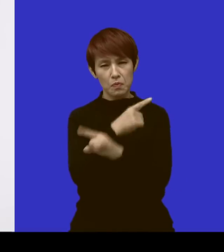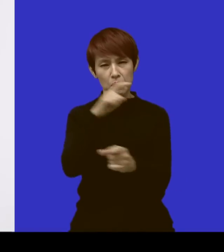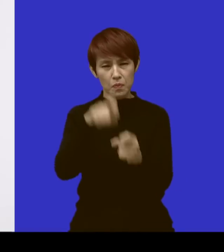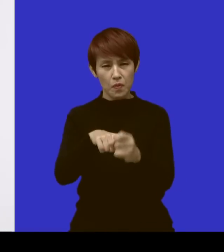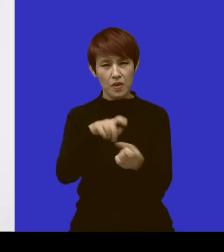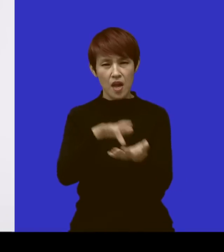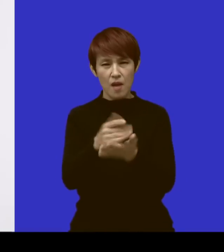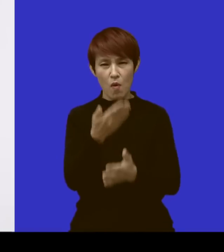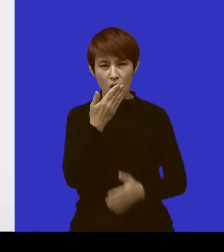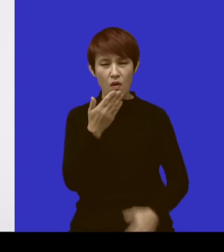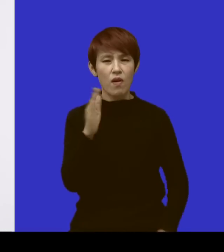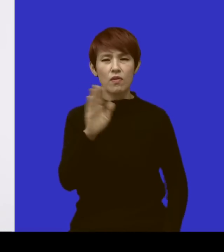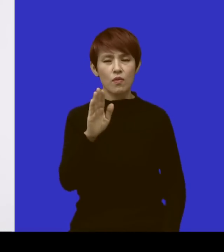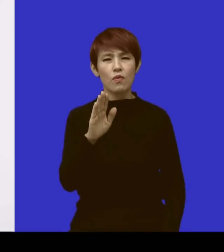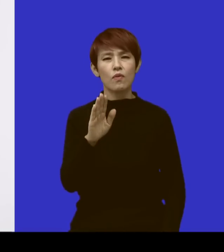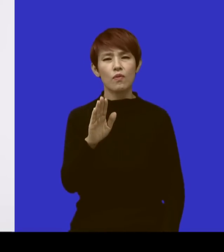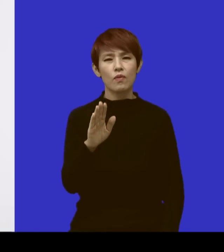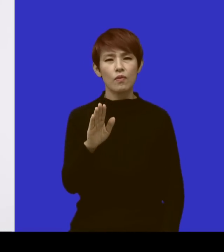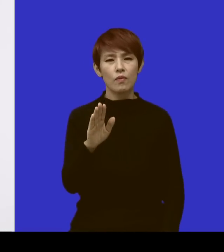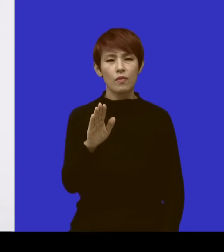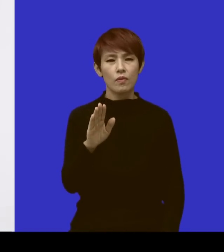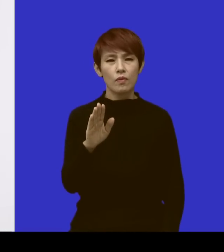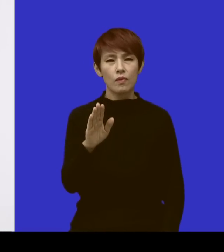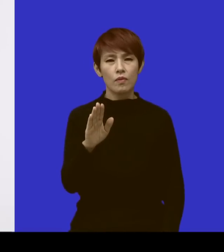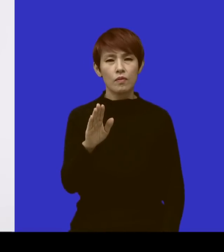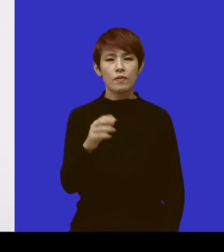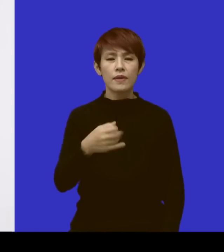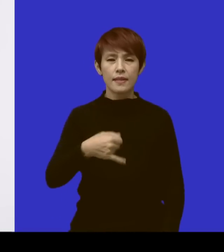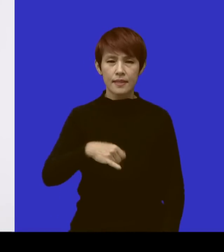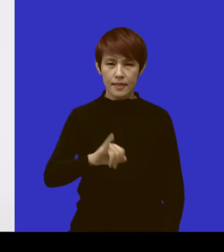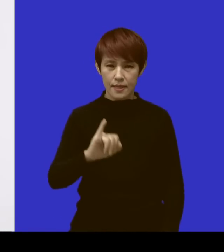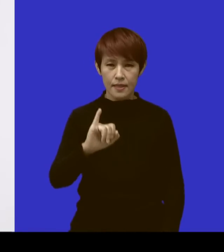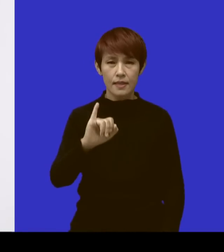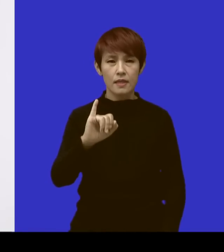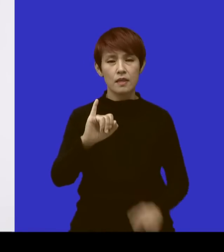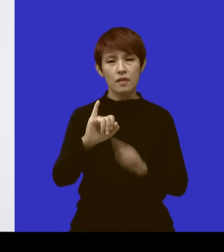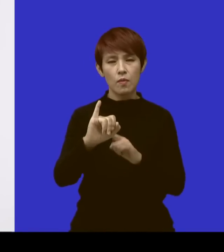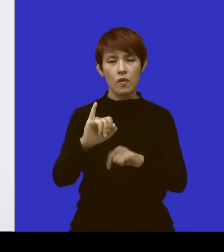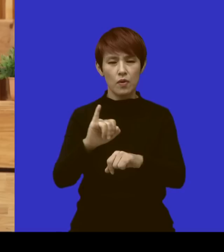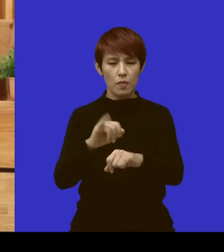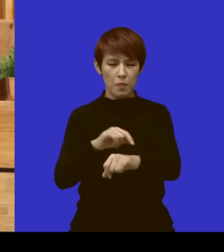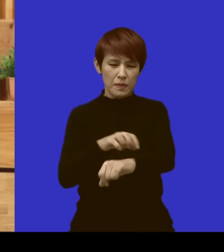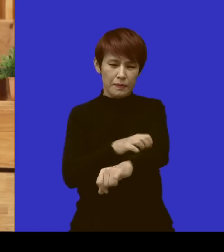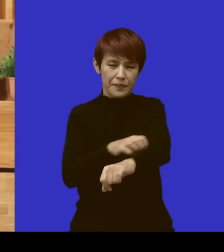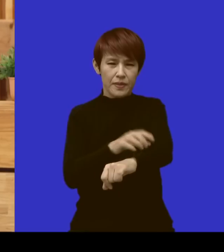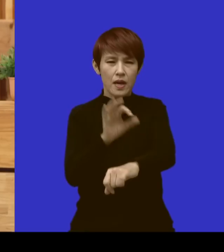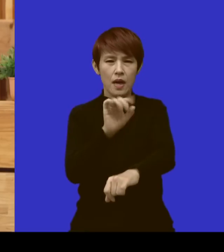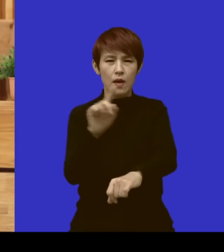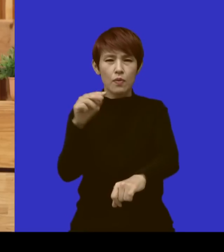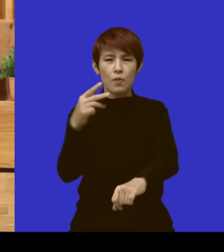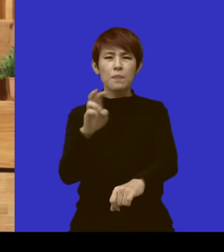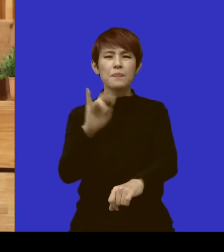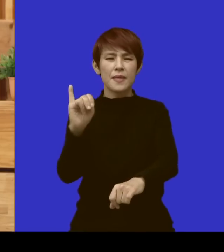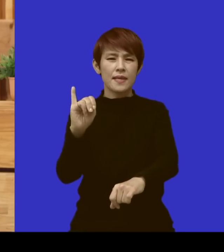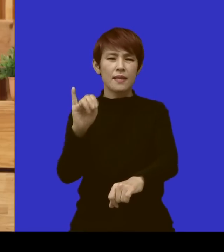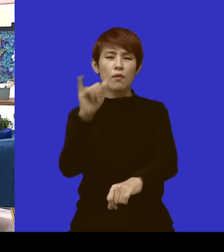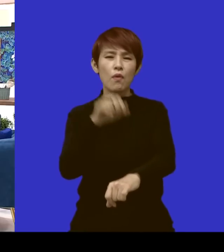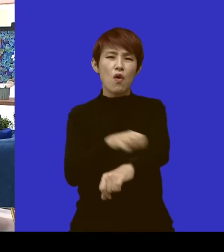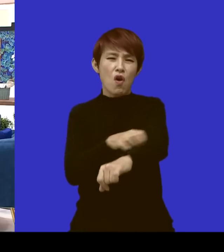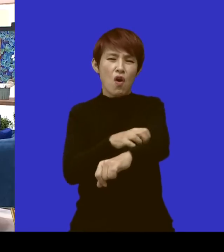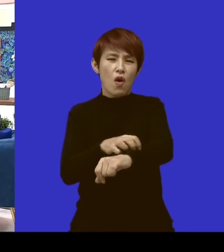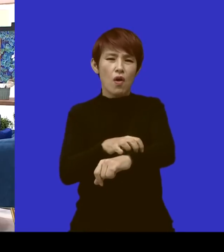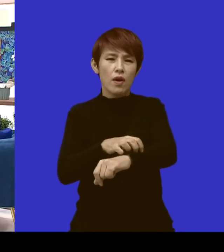아이가 갖고 있는 이제 기능을 예. 조금 좋게 하는 그러니까 아토피가 좀 있었기 때문에 아토피가 있었어요. 예.